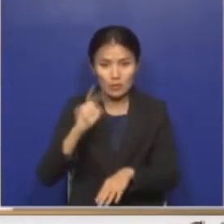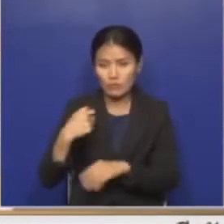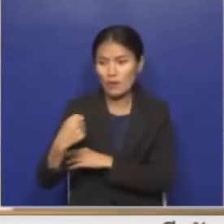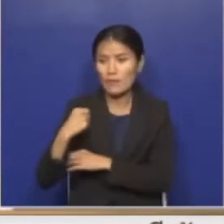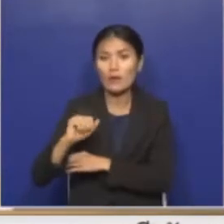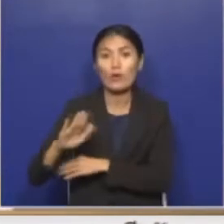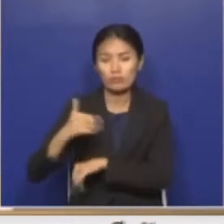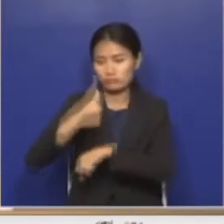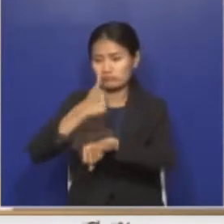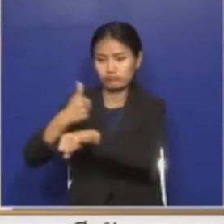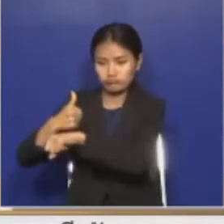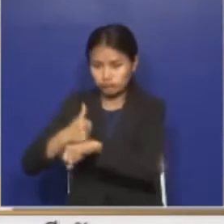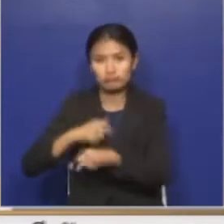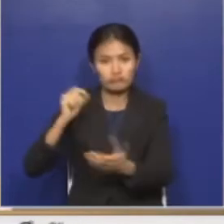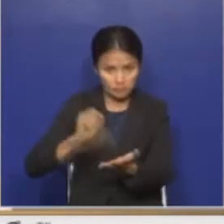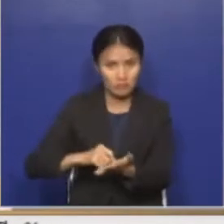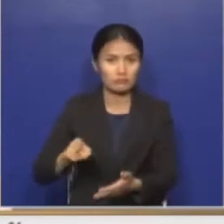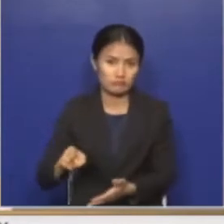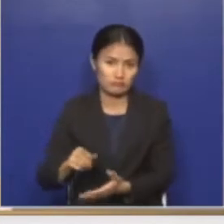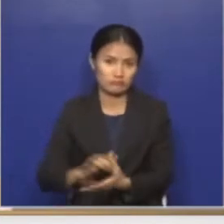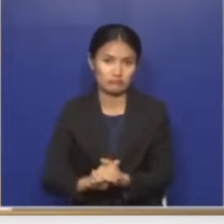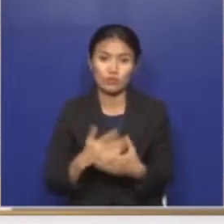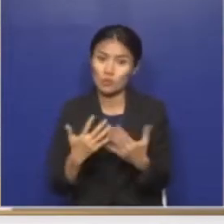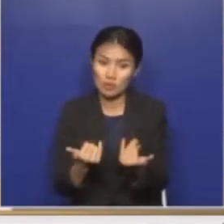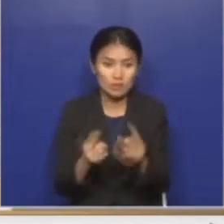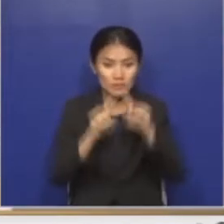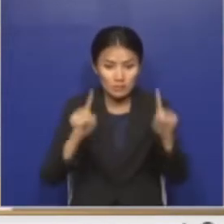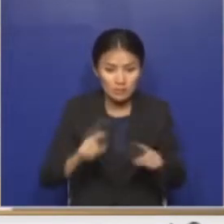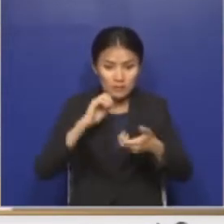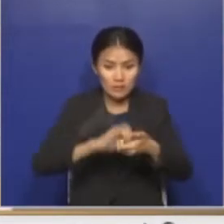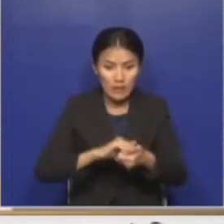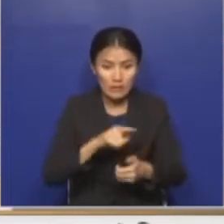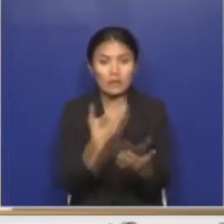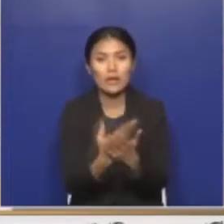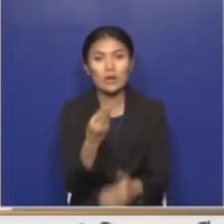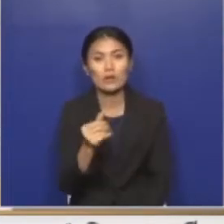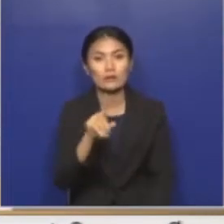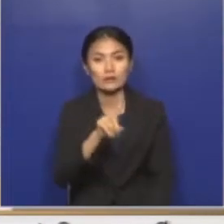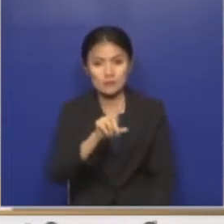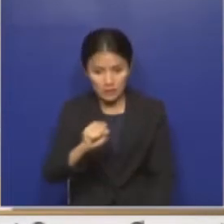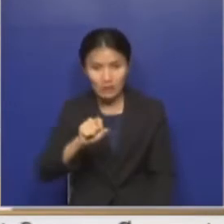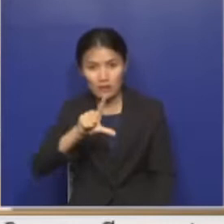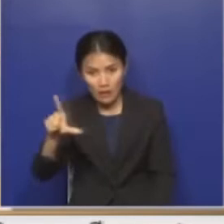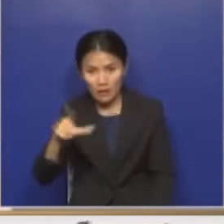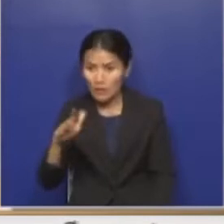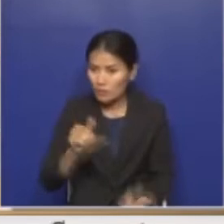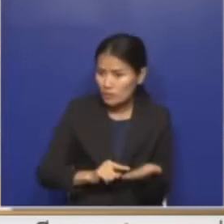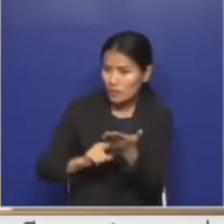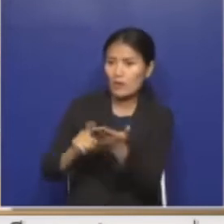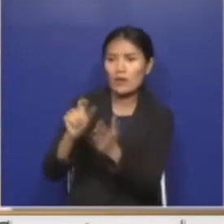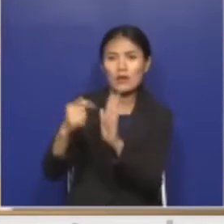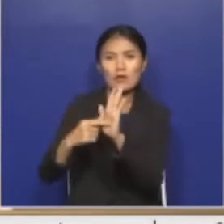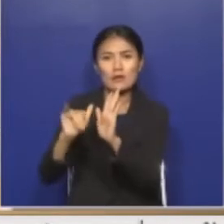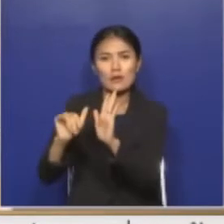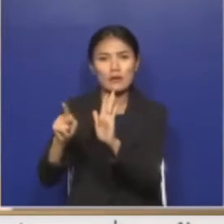เข้านี้เนี่ยสัญญาแสนหัวล้านขึ้นไปซื้อถุงมืออย่างเนี่ยก็ไม่ได้ผ่านอัยการสูงสุดและ